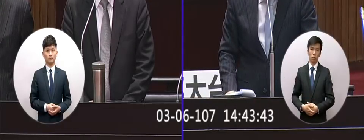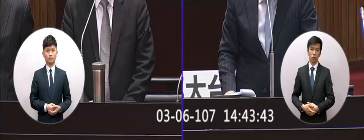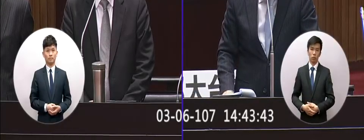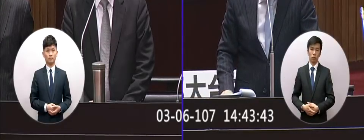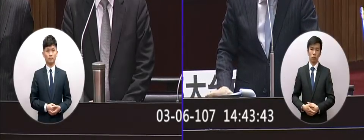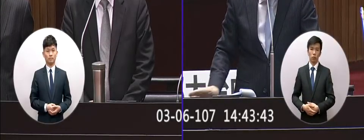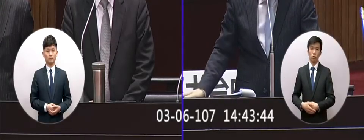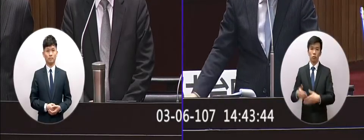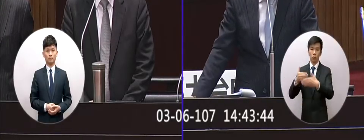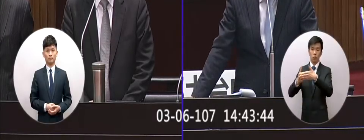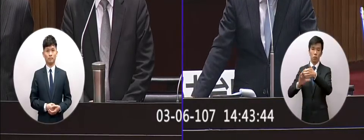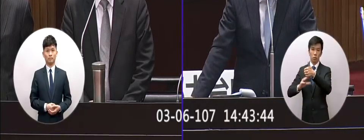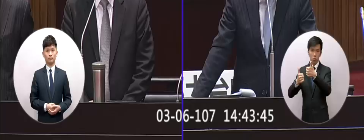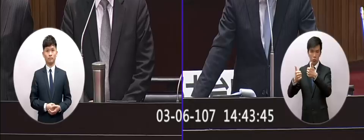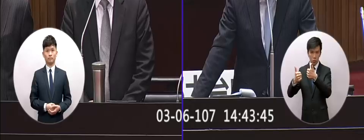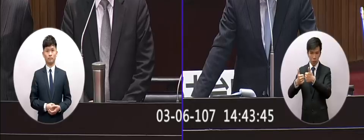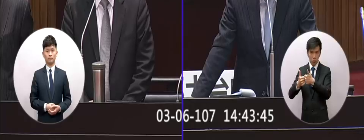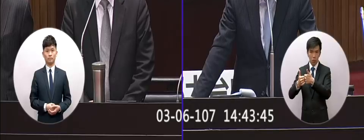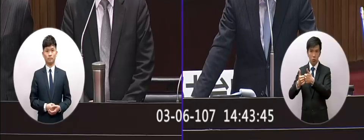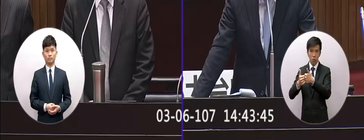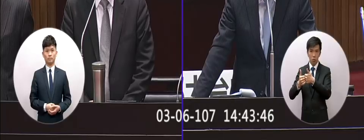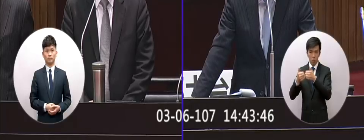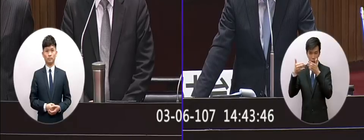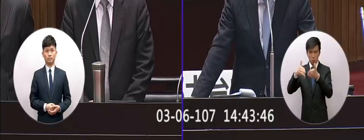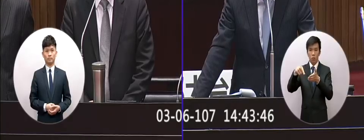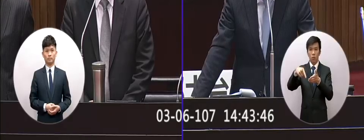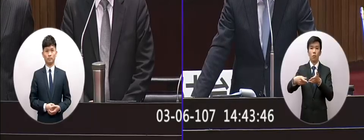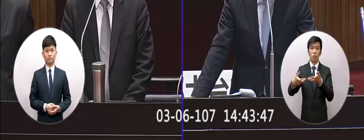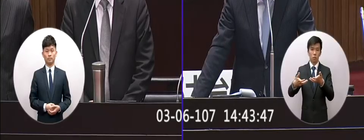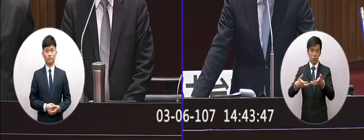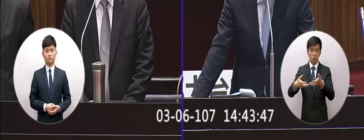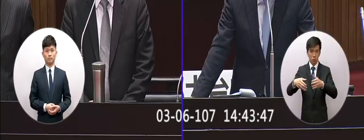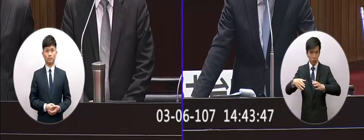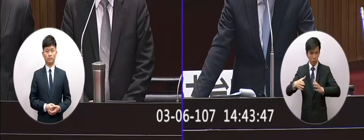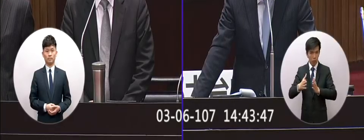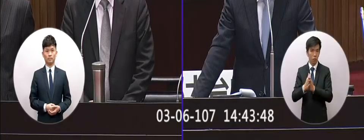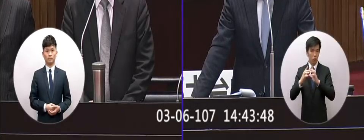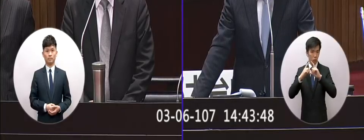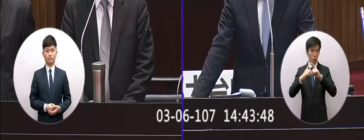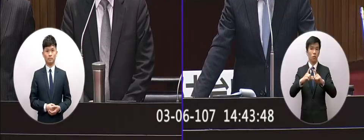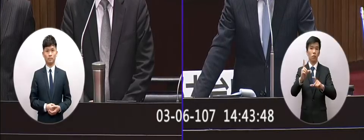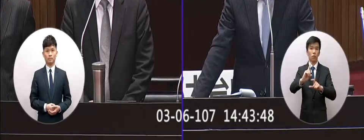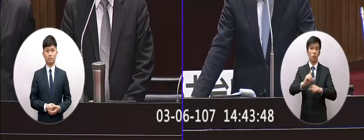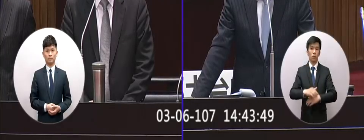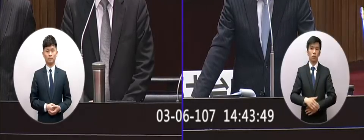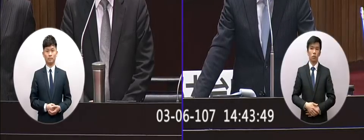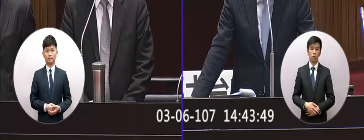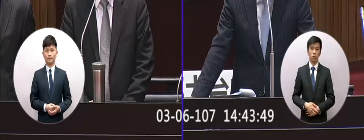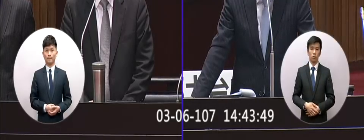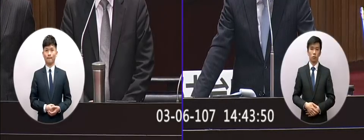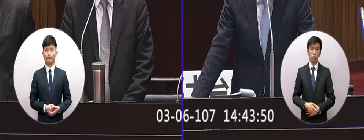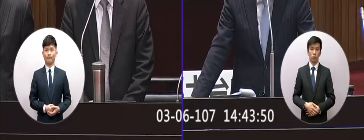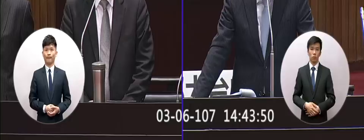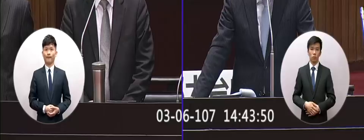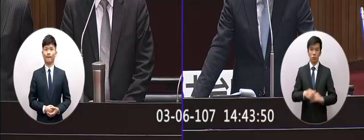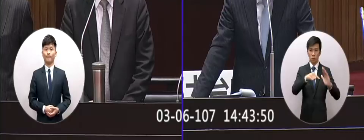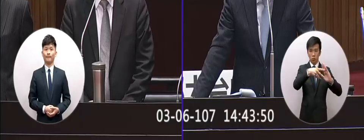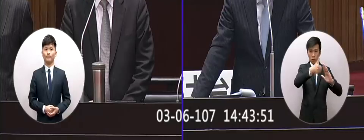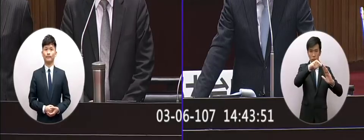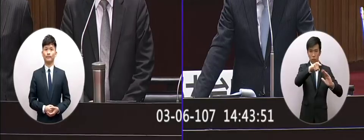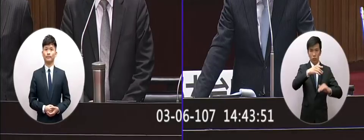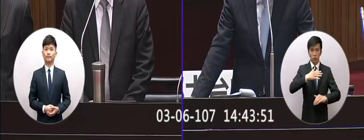时间针对会台31项措施，第一时间的反应跟 comment 是什么？院长，你记得吗？